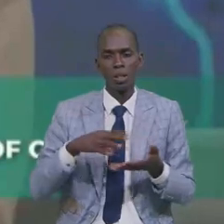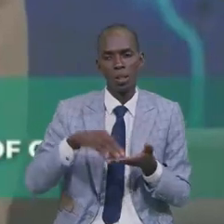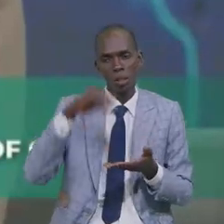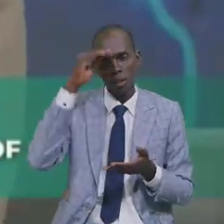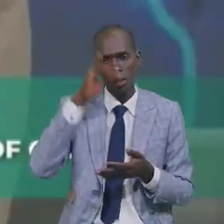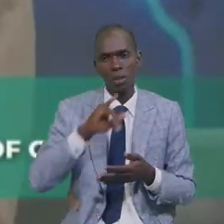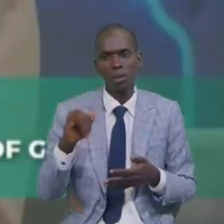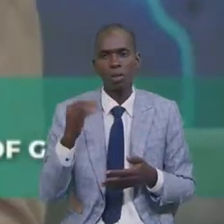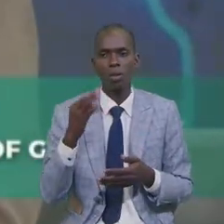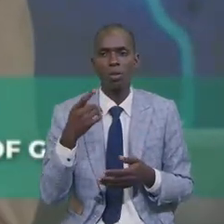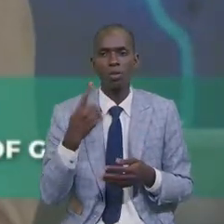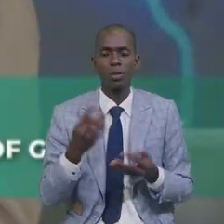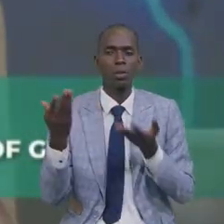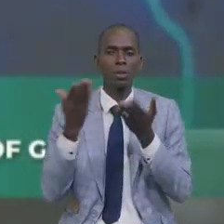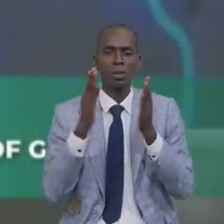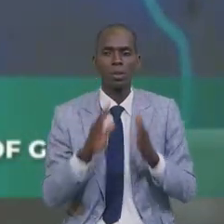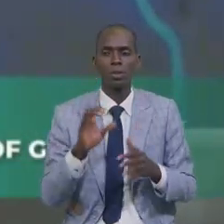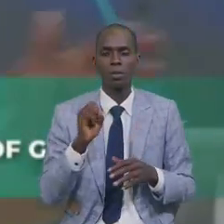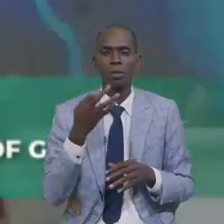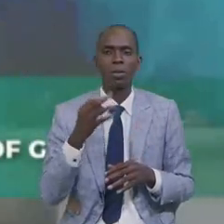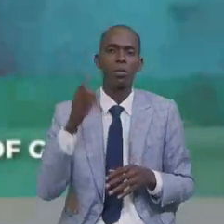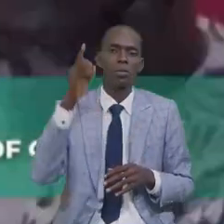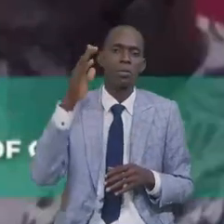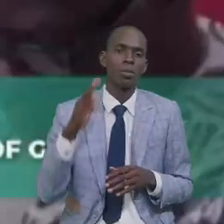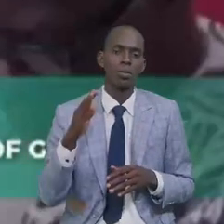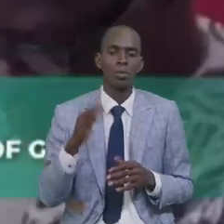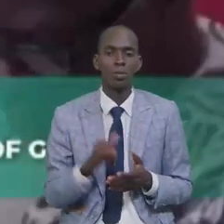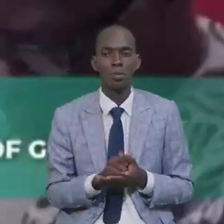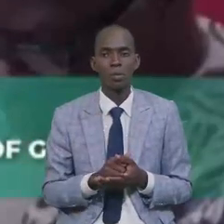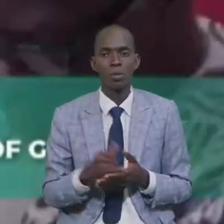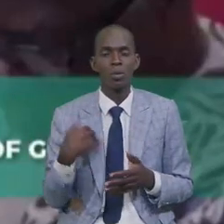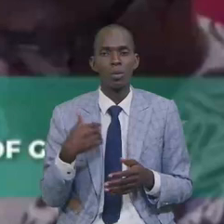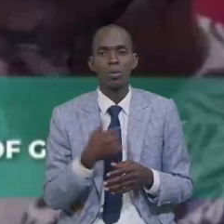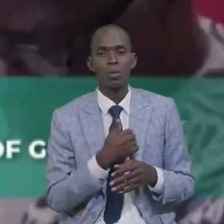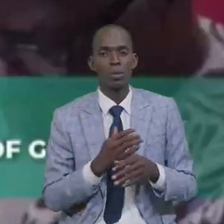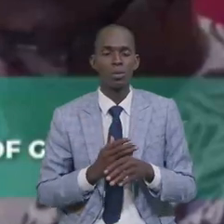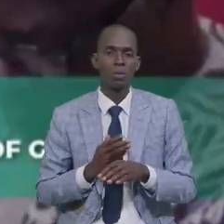le modelage et l'apprentissage des serviteurs de Dieu.